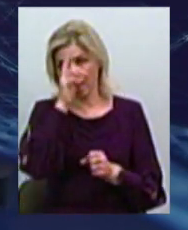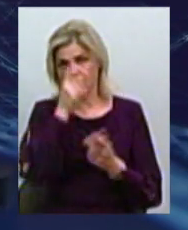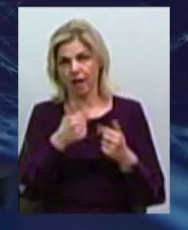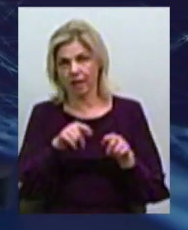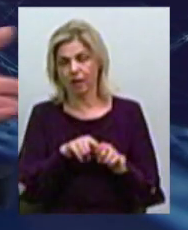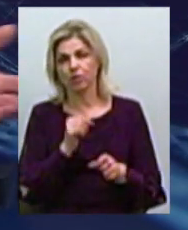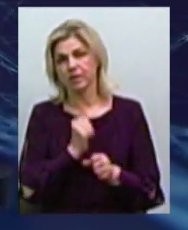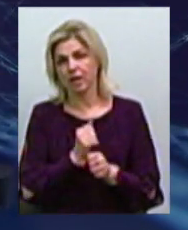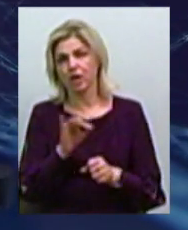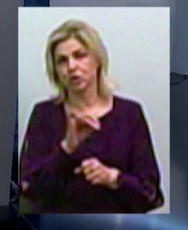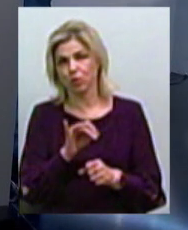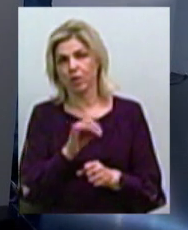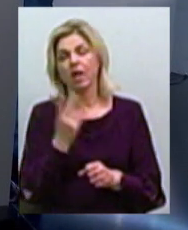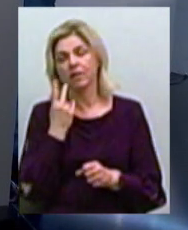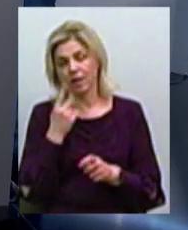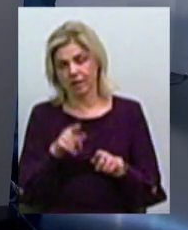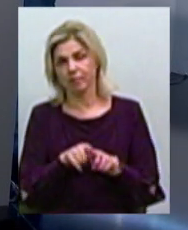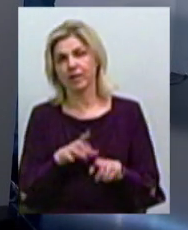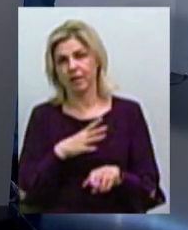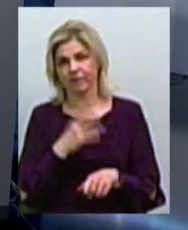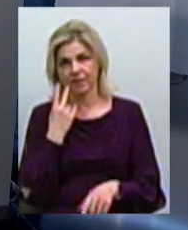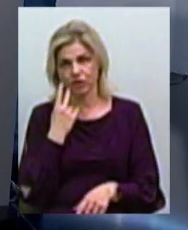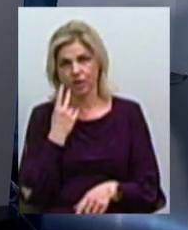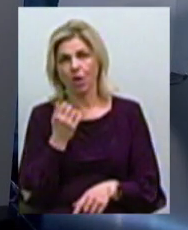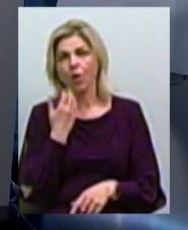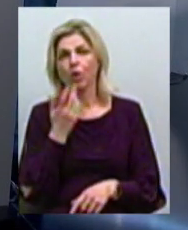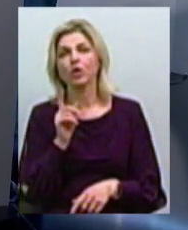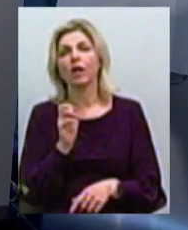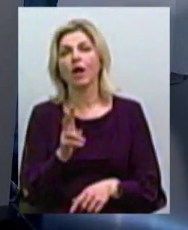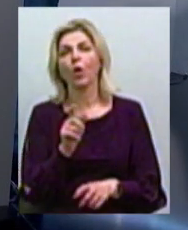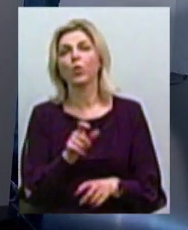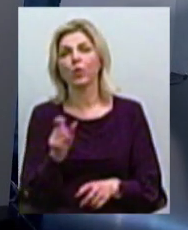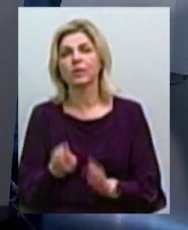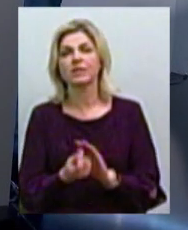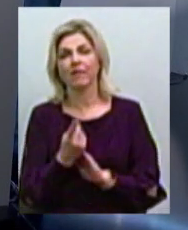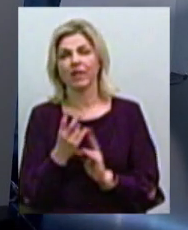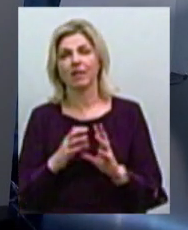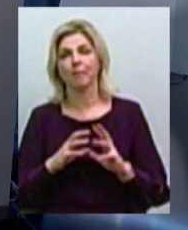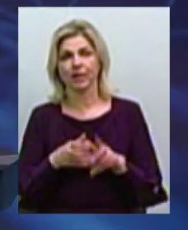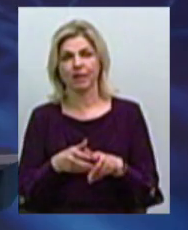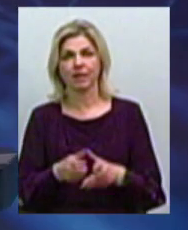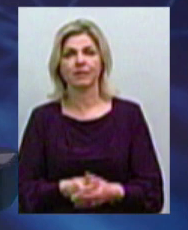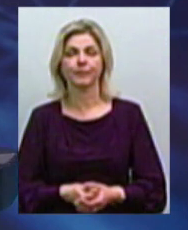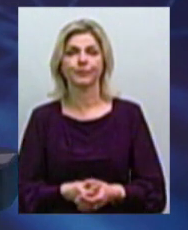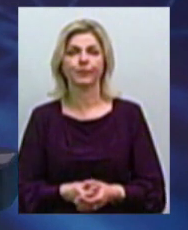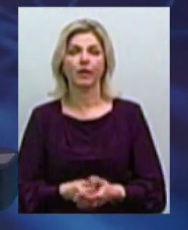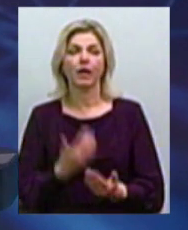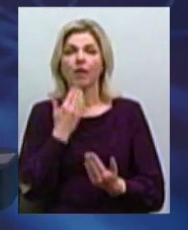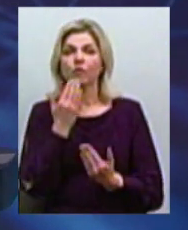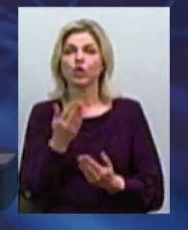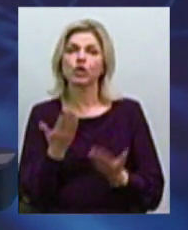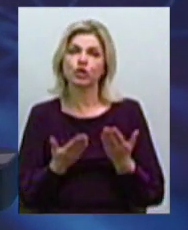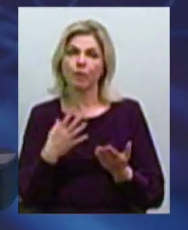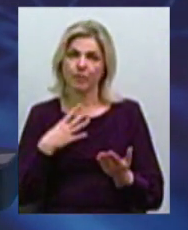історію. Ну, воно було так завжди. Від того, як людство з'явилося на цій планеті. А чи доводилось зустрічати людей,